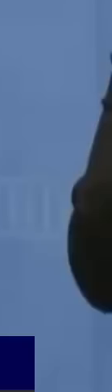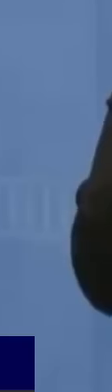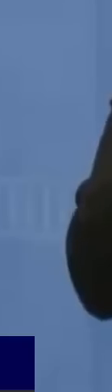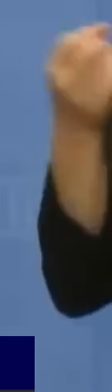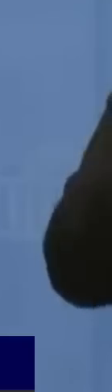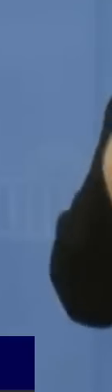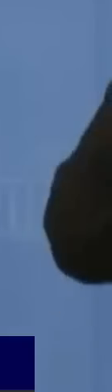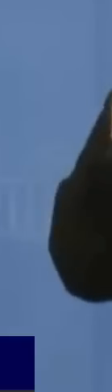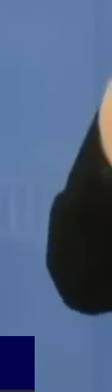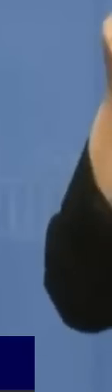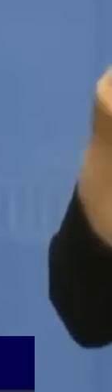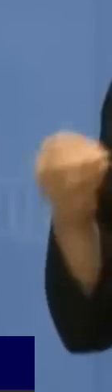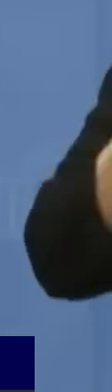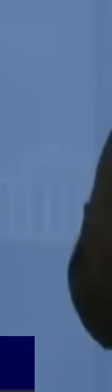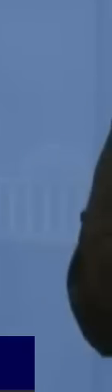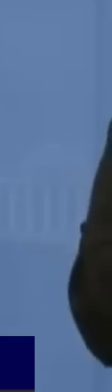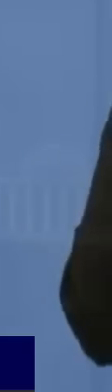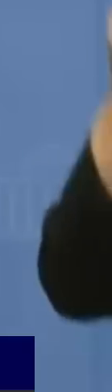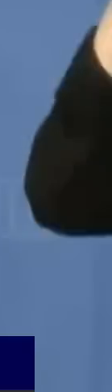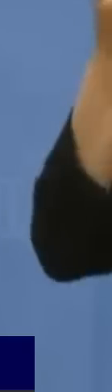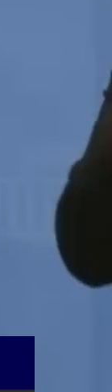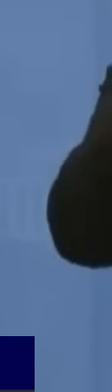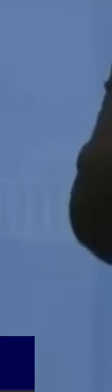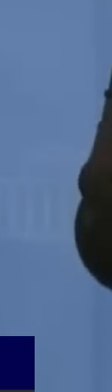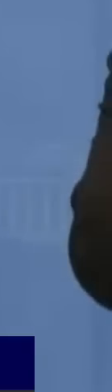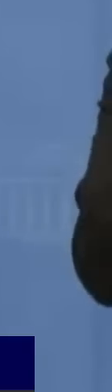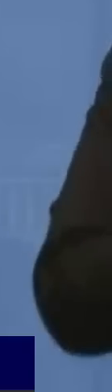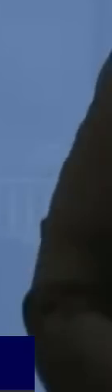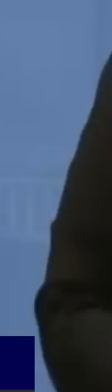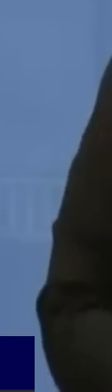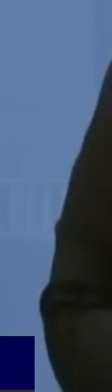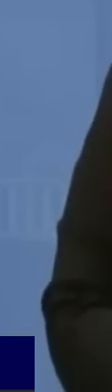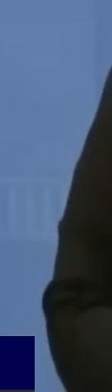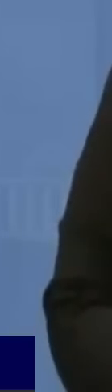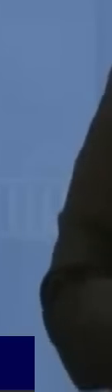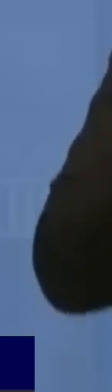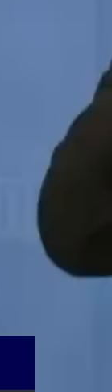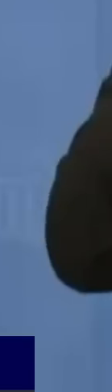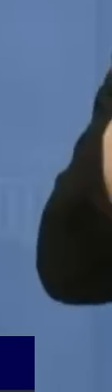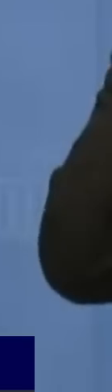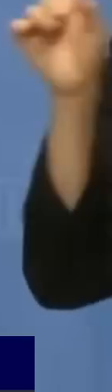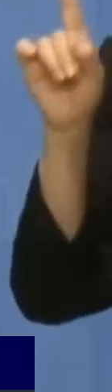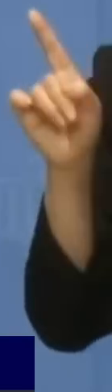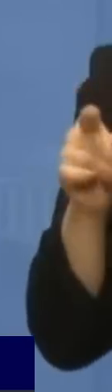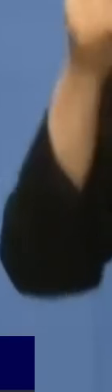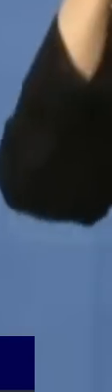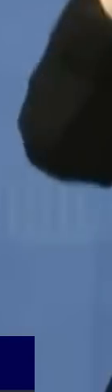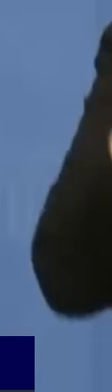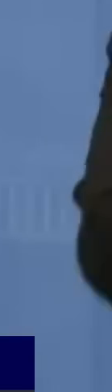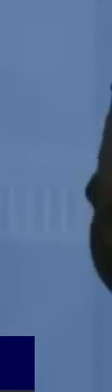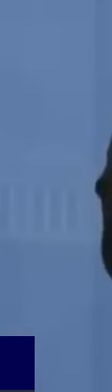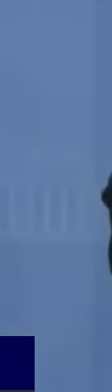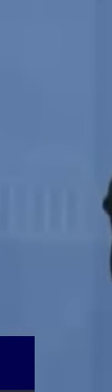내비쳤습니다 우리의 독도를 자기네 고유의 영토라고 주장하는 일본과 군사정보를